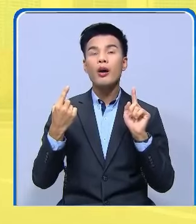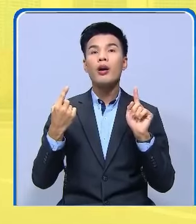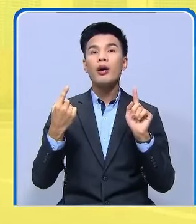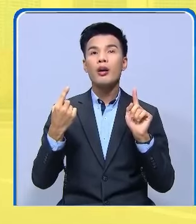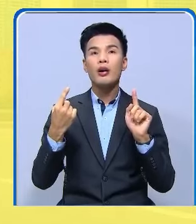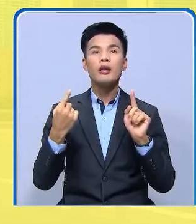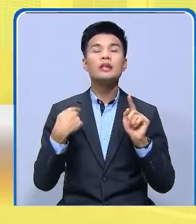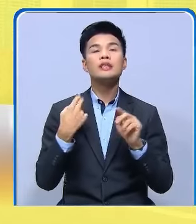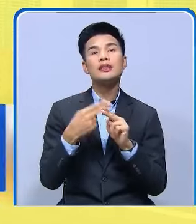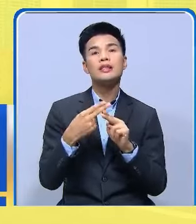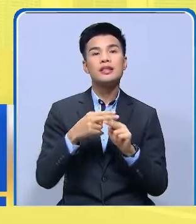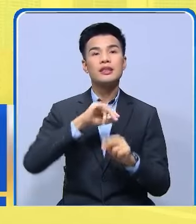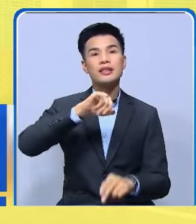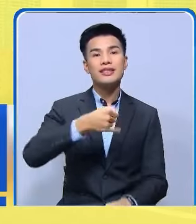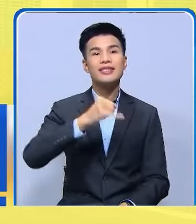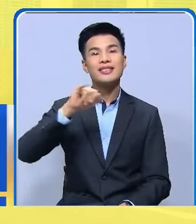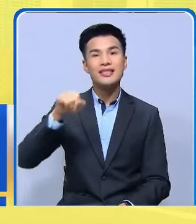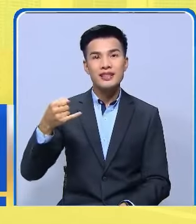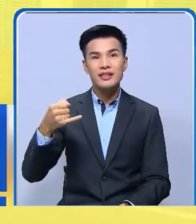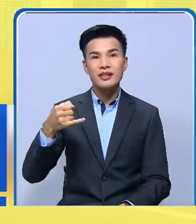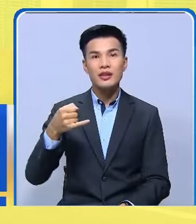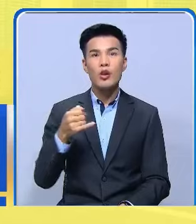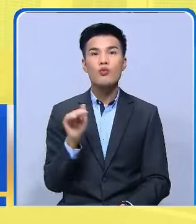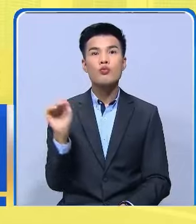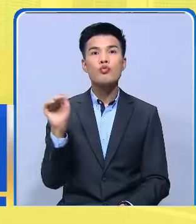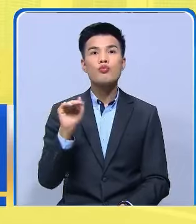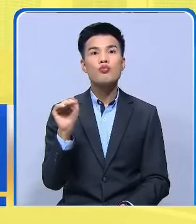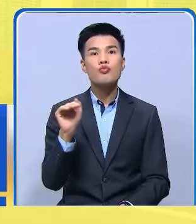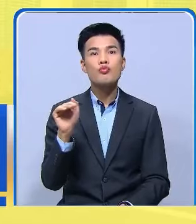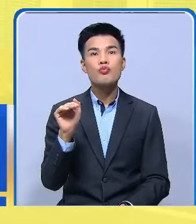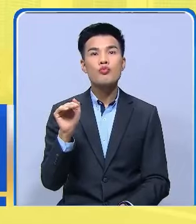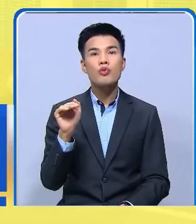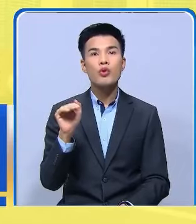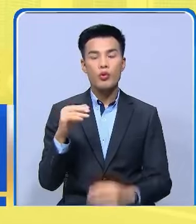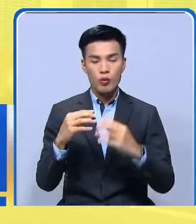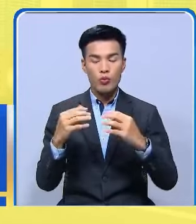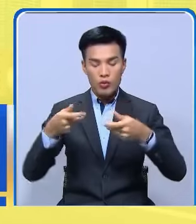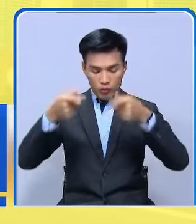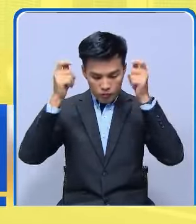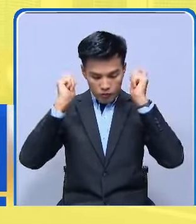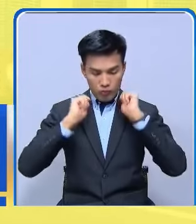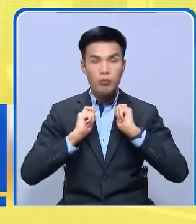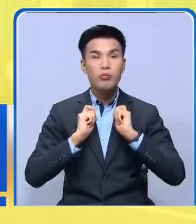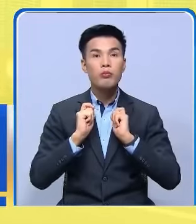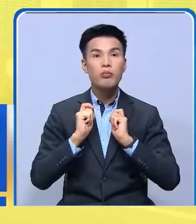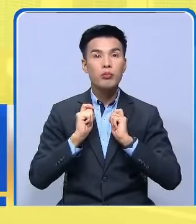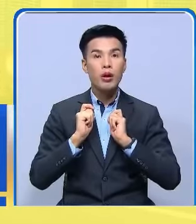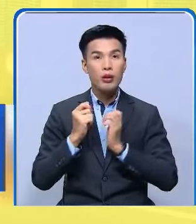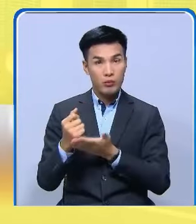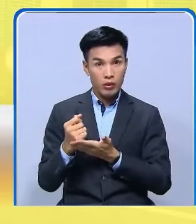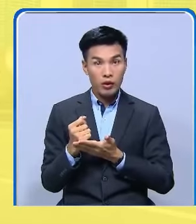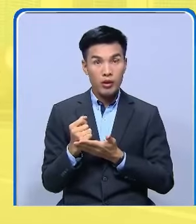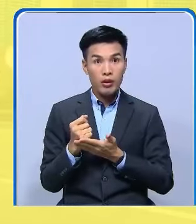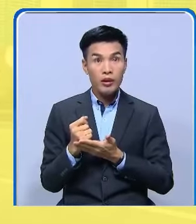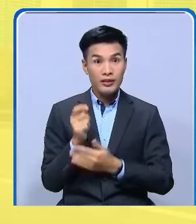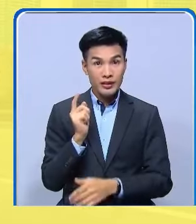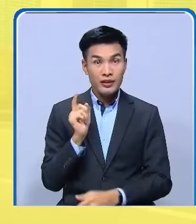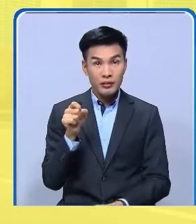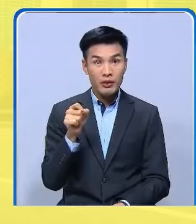องจีจี้งูเหลือมสายพันธุ์โบไพทอนห้อยคอไปไหนมาไหนด้วยตลอด ของจริง แล้ว